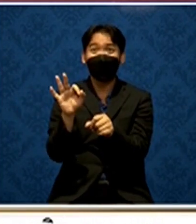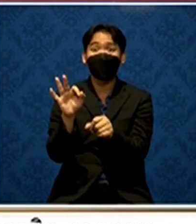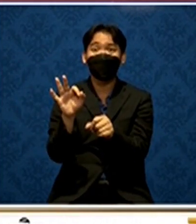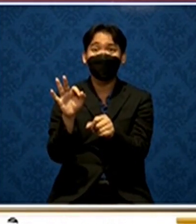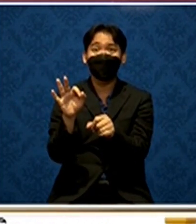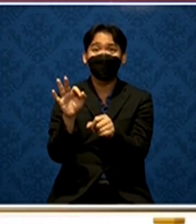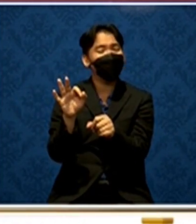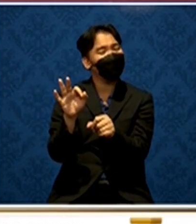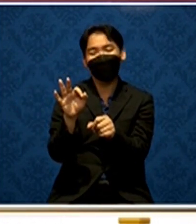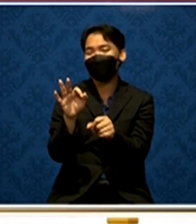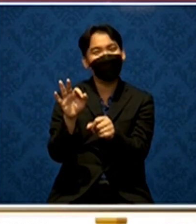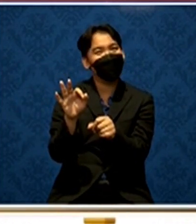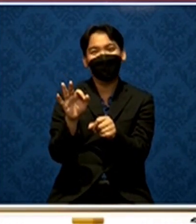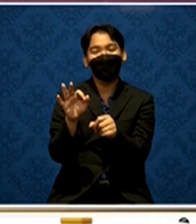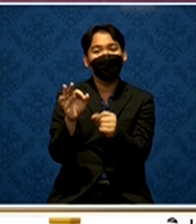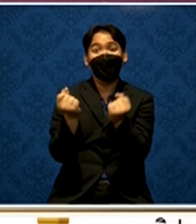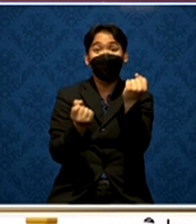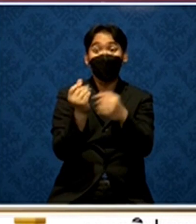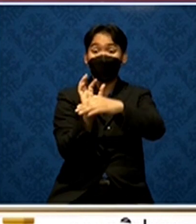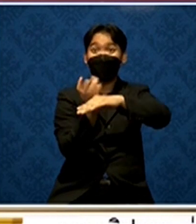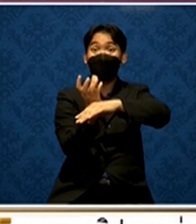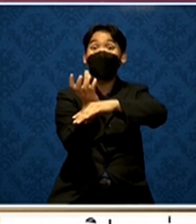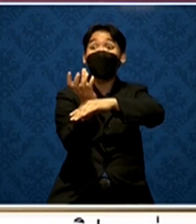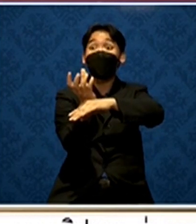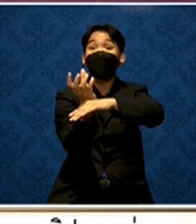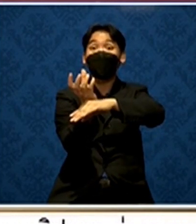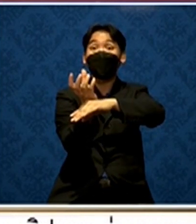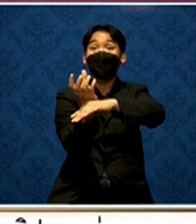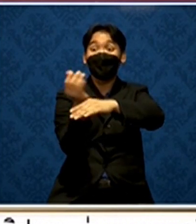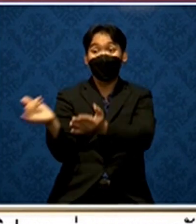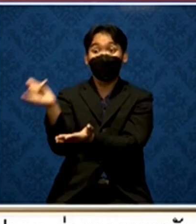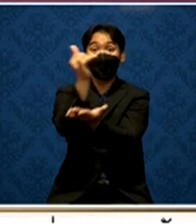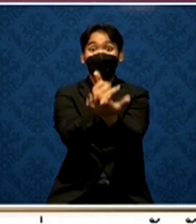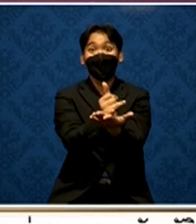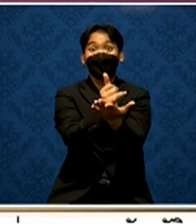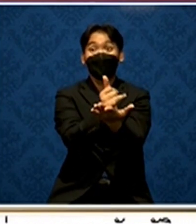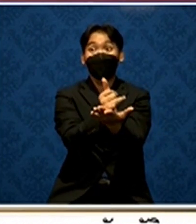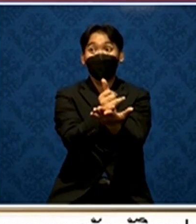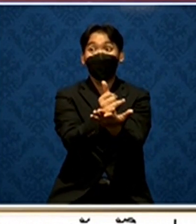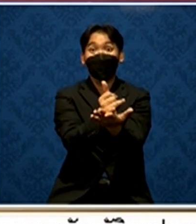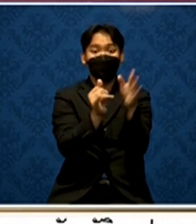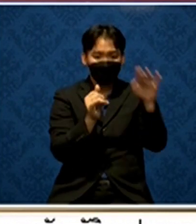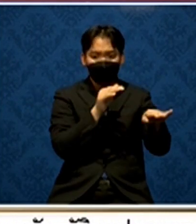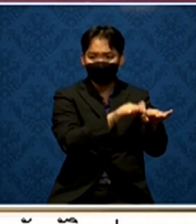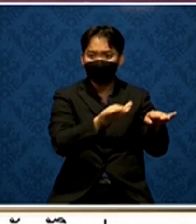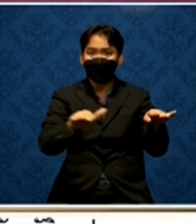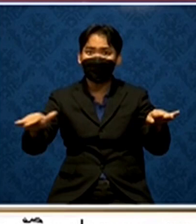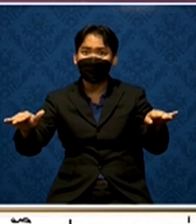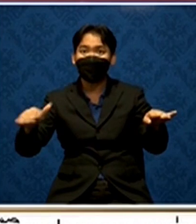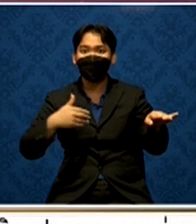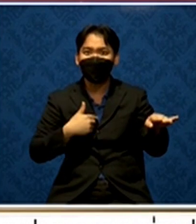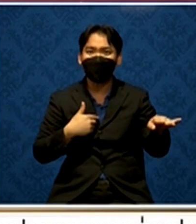ความไม่เพียงพอของรถพยาบาลในการขนย้ายผู้ป่วยรวมทั้งระบบประสานจุดจอดจุดเรียกรถพยาบ